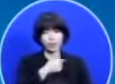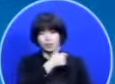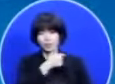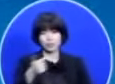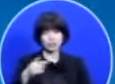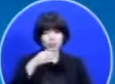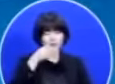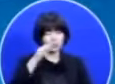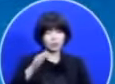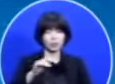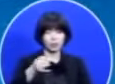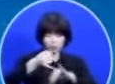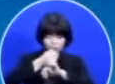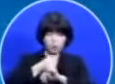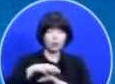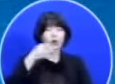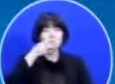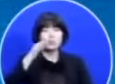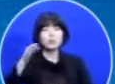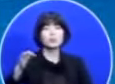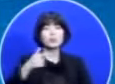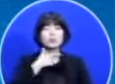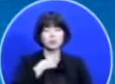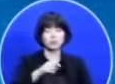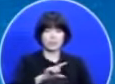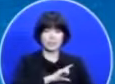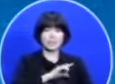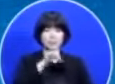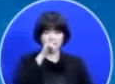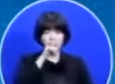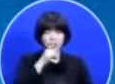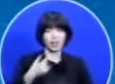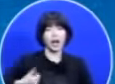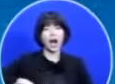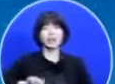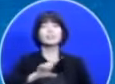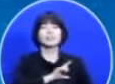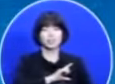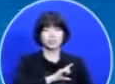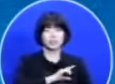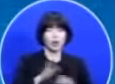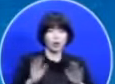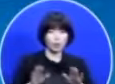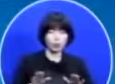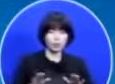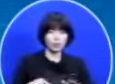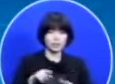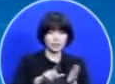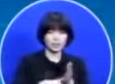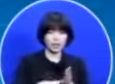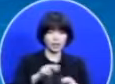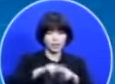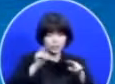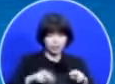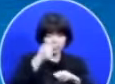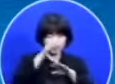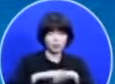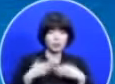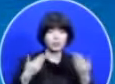한번 꼭 불러보고 싶은 이름이 있는데 아들의 이름 일할 오늘 이 시간 은퇴 입에 드리는 시간에